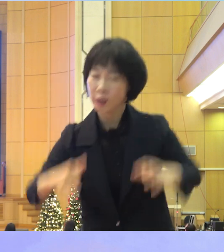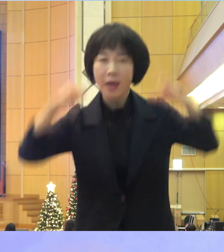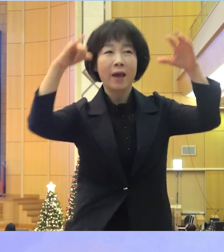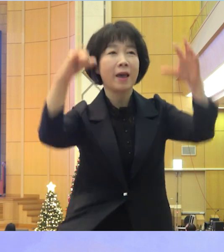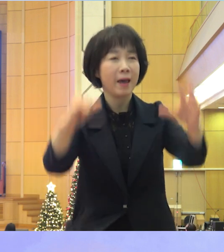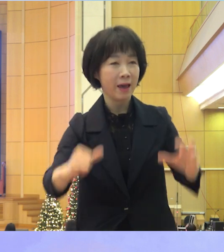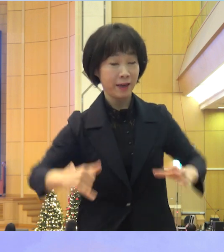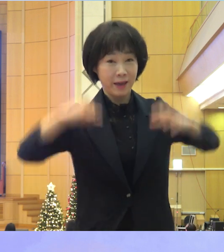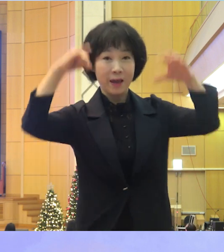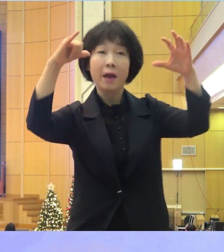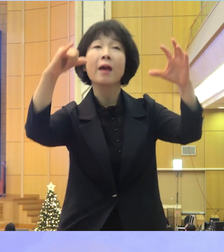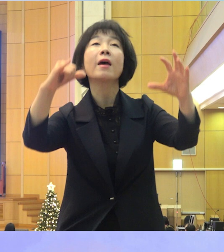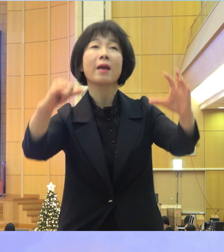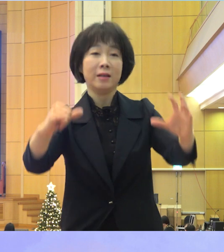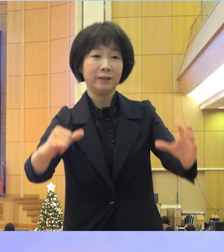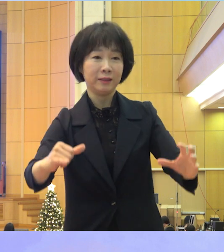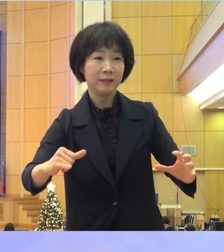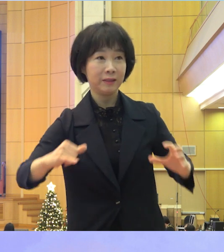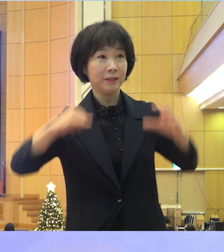주님의